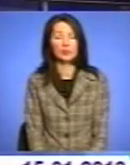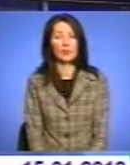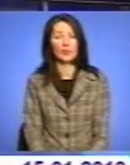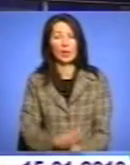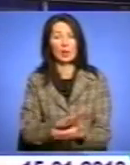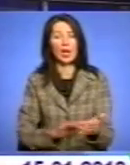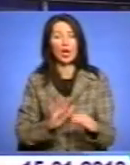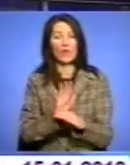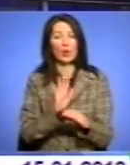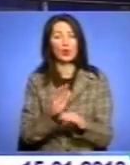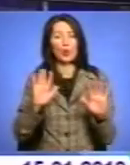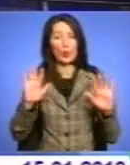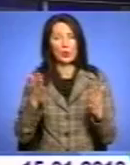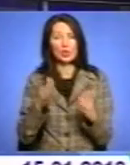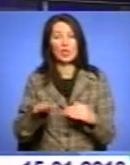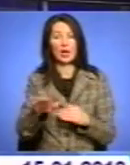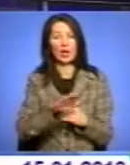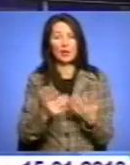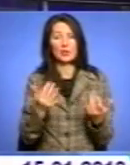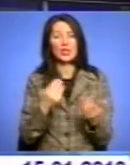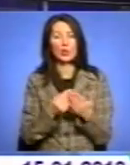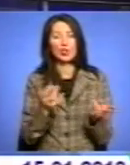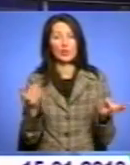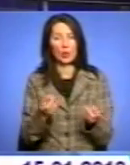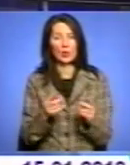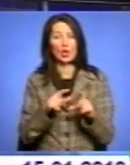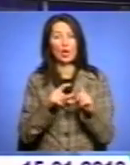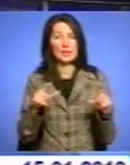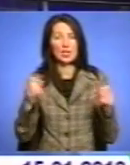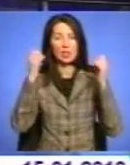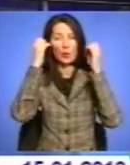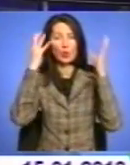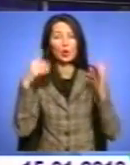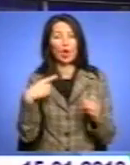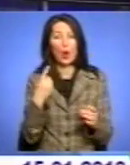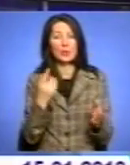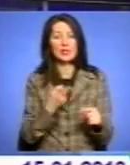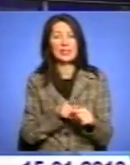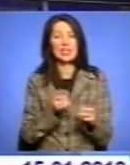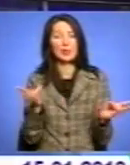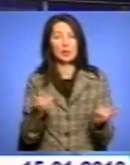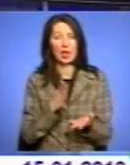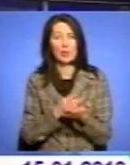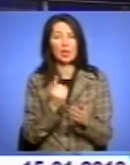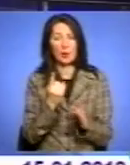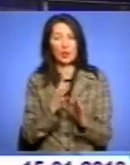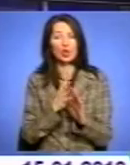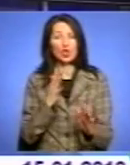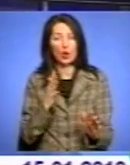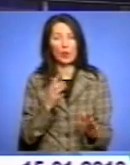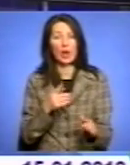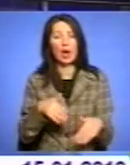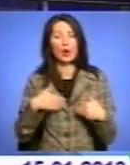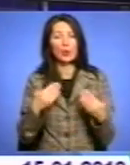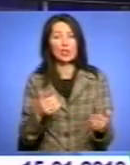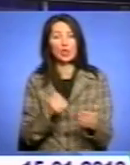Далі у випуску «Події краю». Скільки коштів необхідно закладам культури в області, які потреби є першочерговими для них та